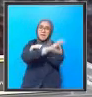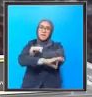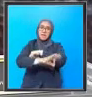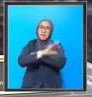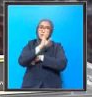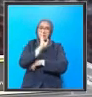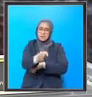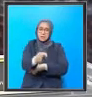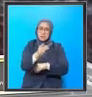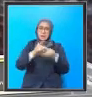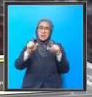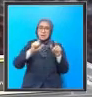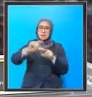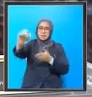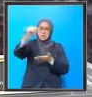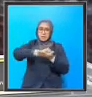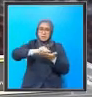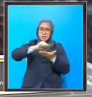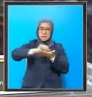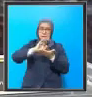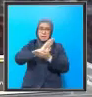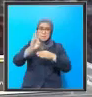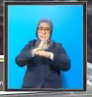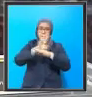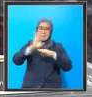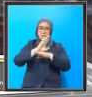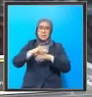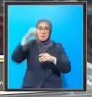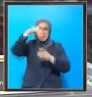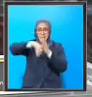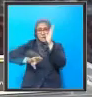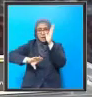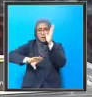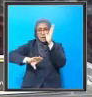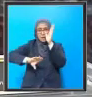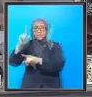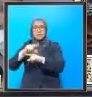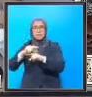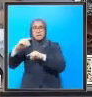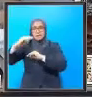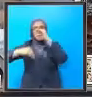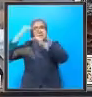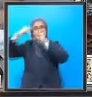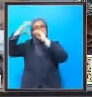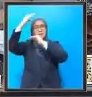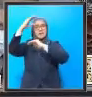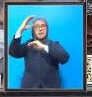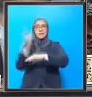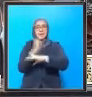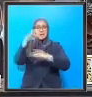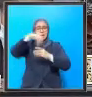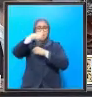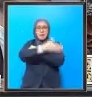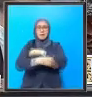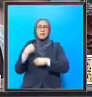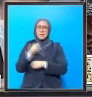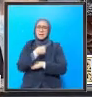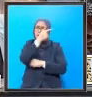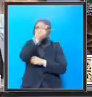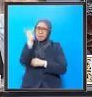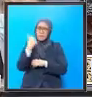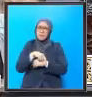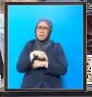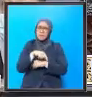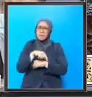industri di negara kita Hai sebabnya ialah karena foreign direct investment ini tidak